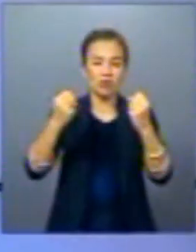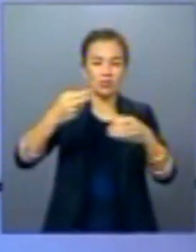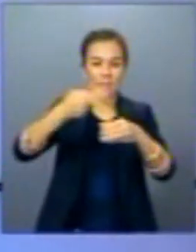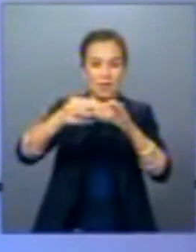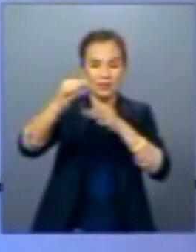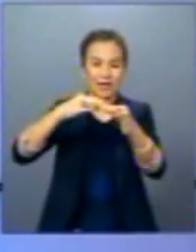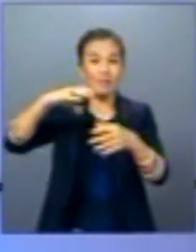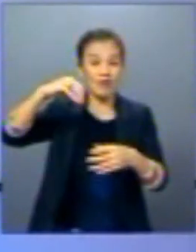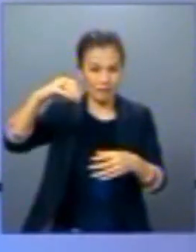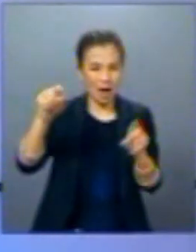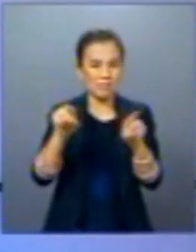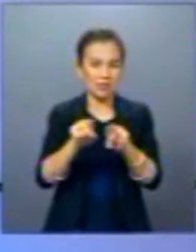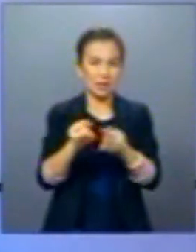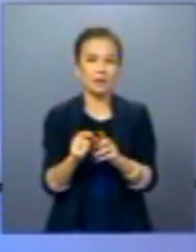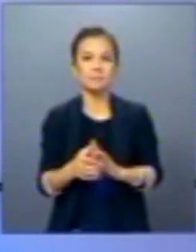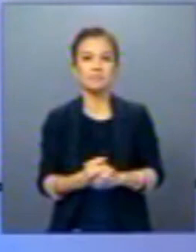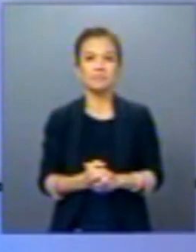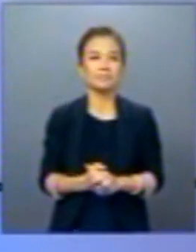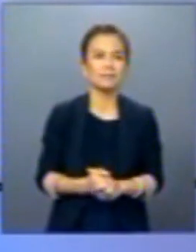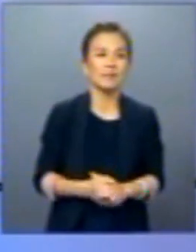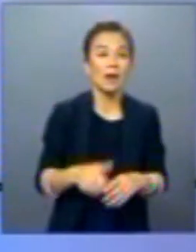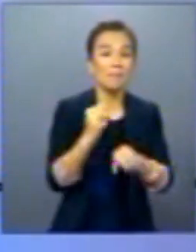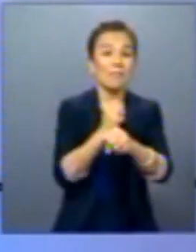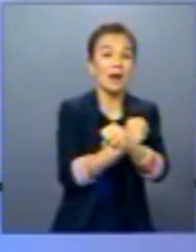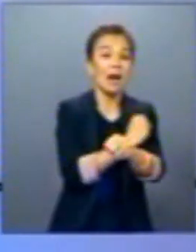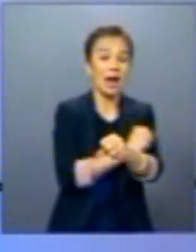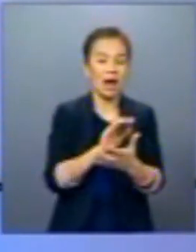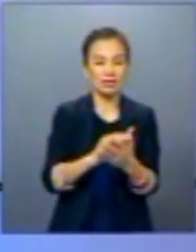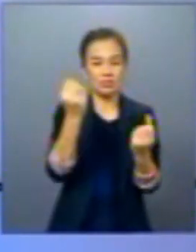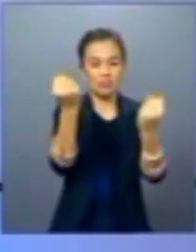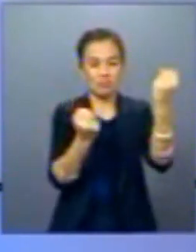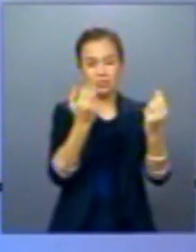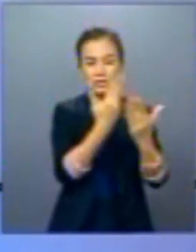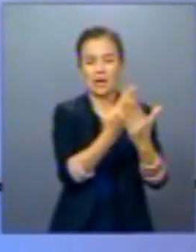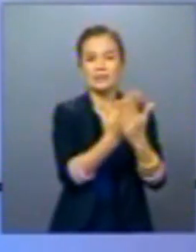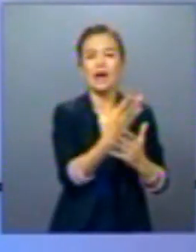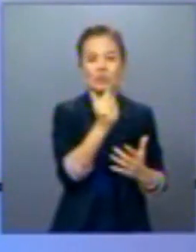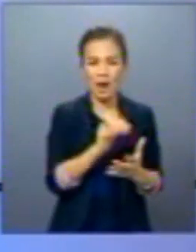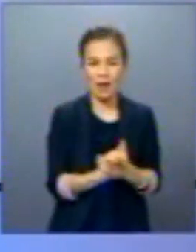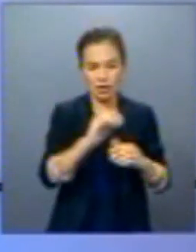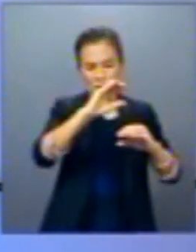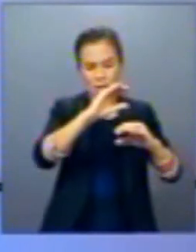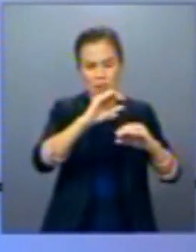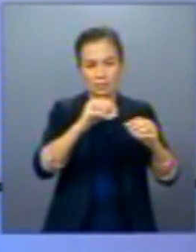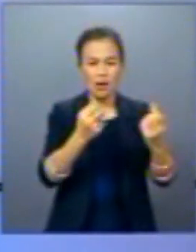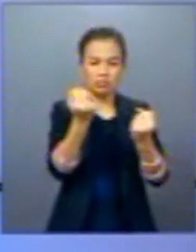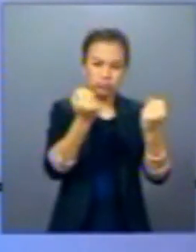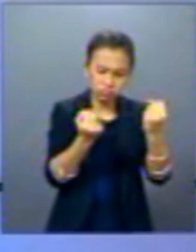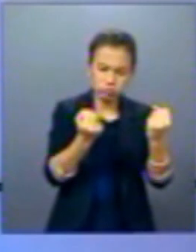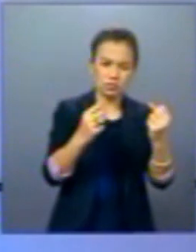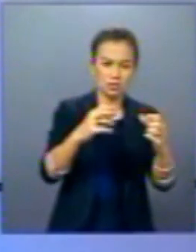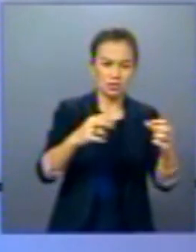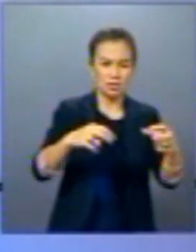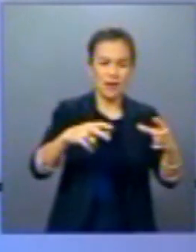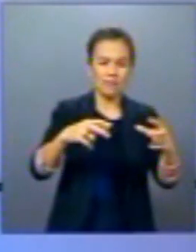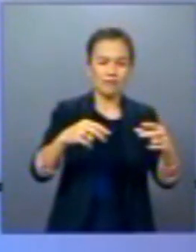สำคัญไม่น้อยไปกว่ากันนะคะเรื่องของพลังงานนั่นก็คือราคารถค่ะแล้วก็โครงสร้างพื้นฐานอื่นๆอย่างสถานีชาร์จจะเกิดขึ้น